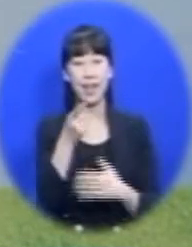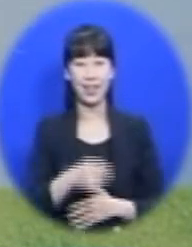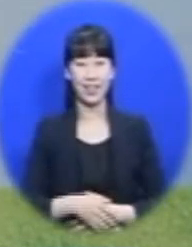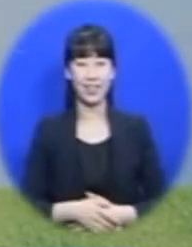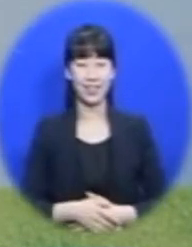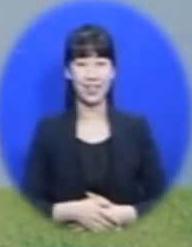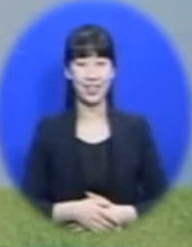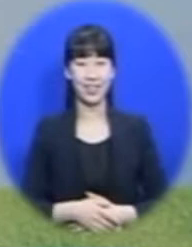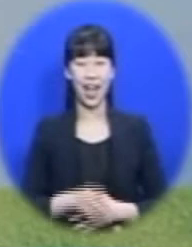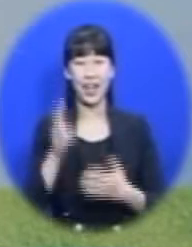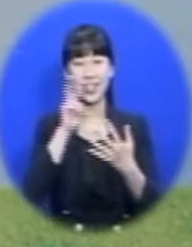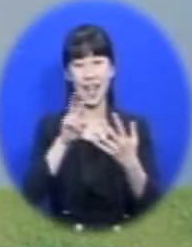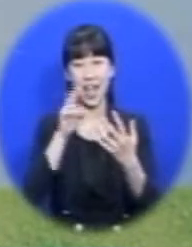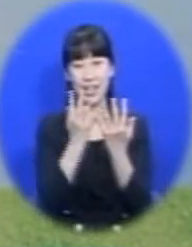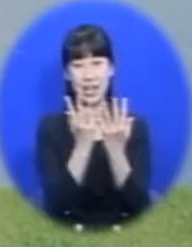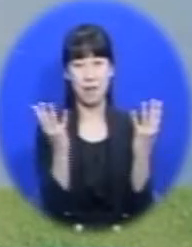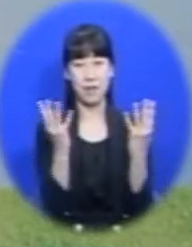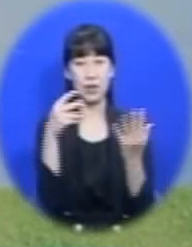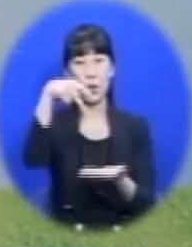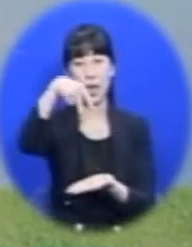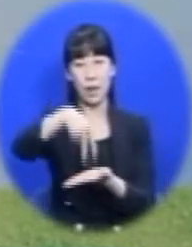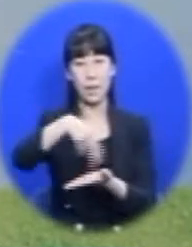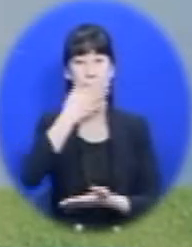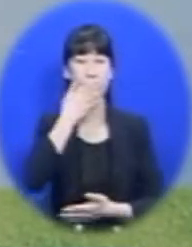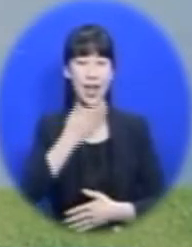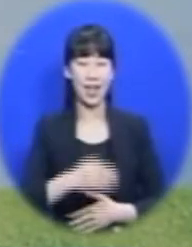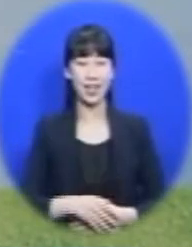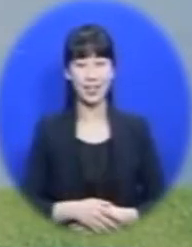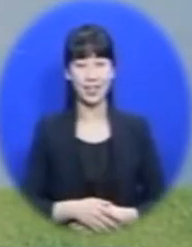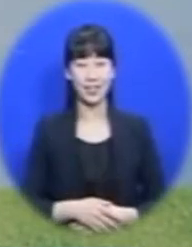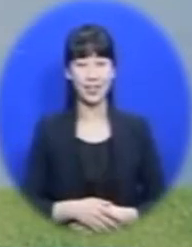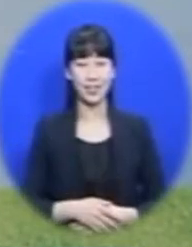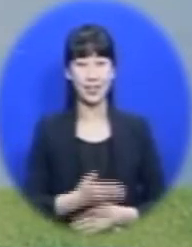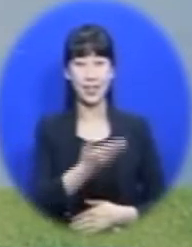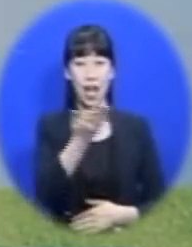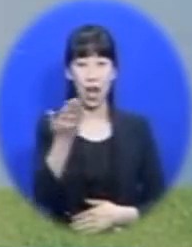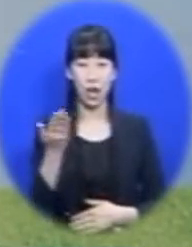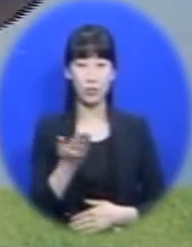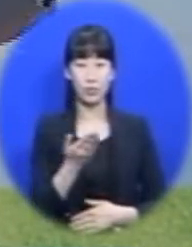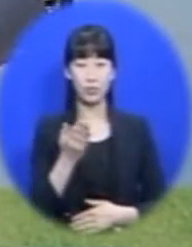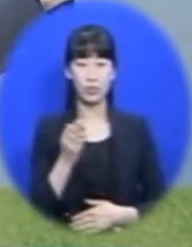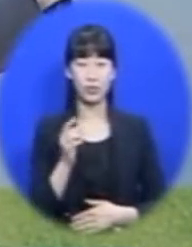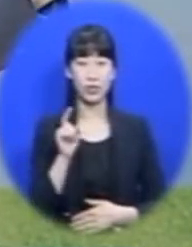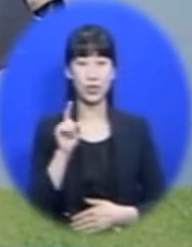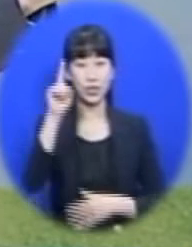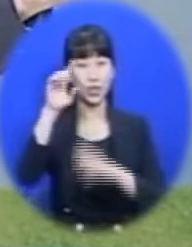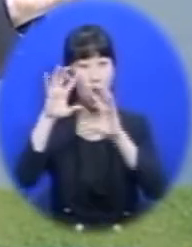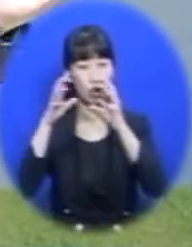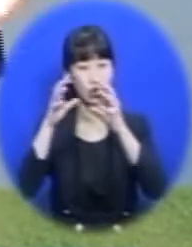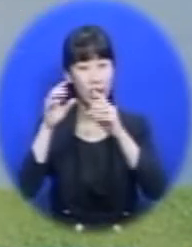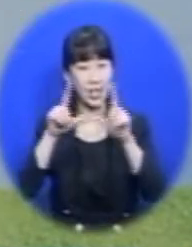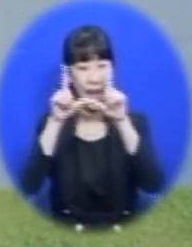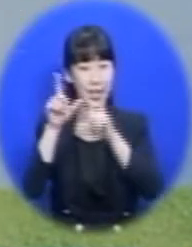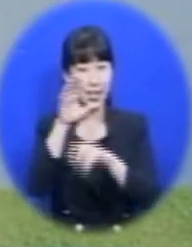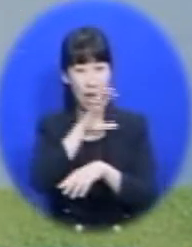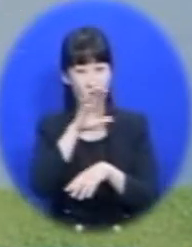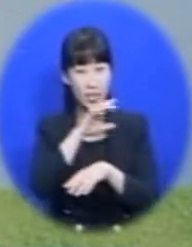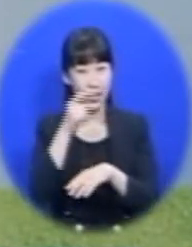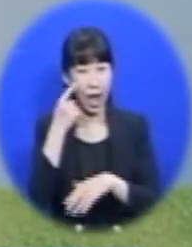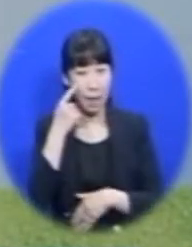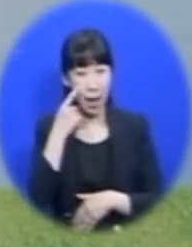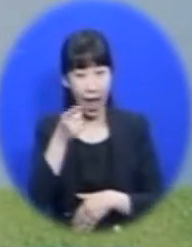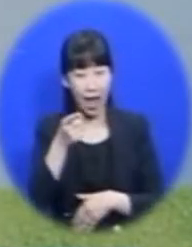찬양하는 사람 속에 있게 될 거예요. 여러분, 천국에 사는 연습을 하려면 성가대회 하십시오. 아주 그 실감이